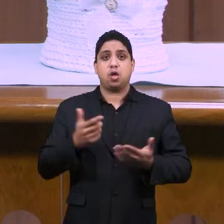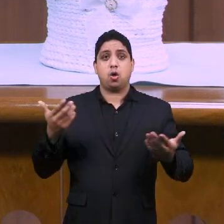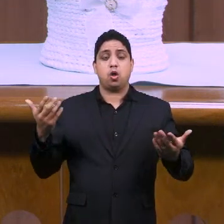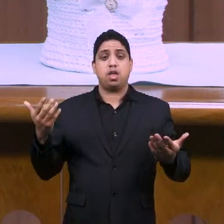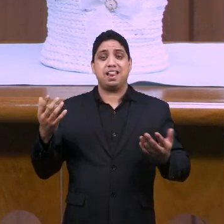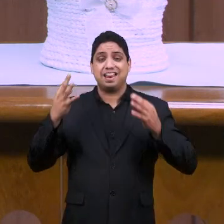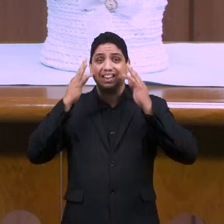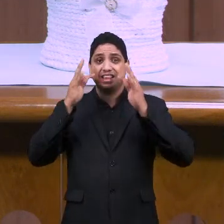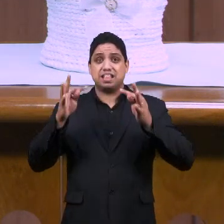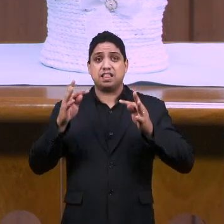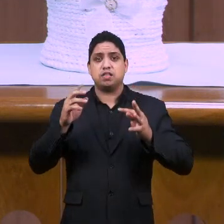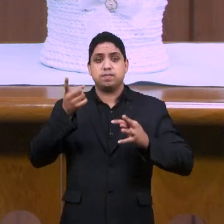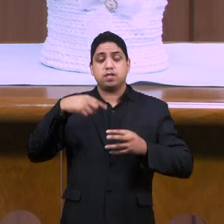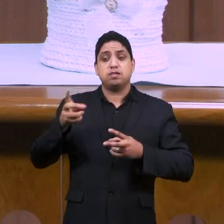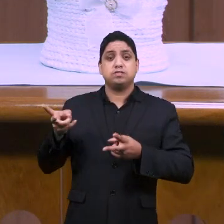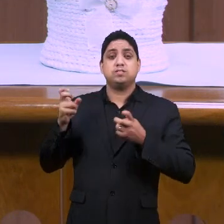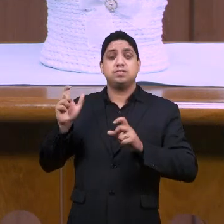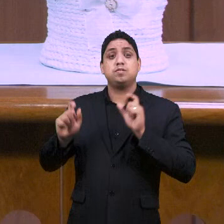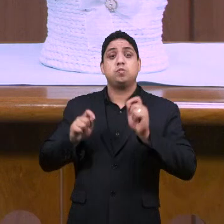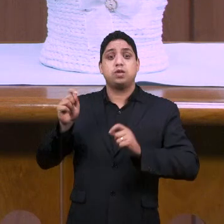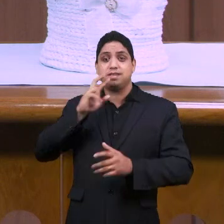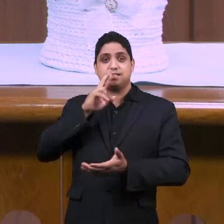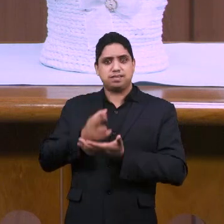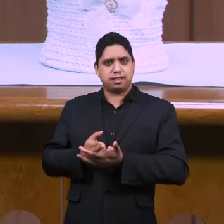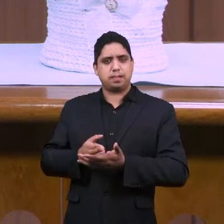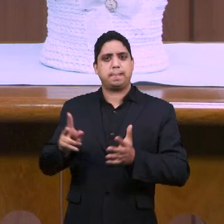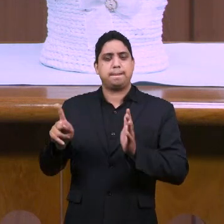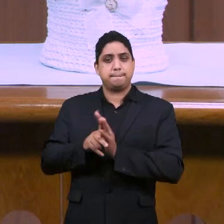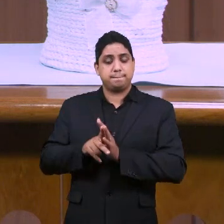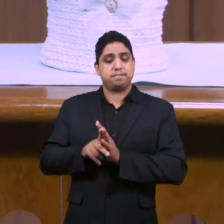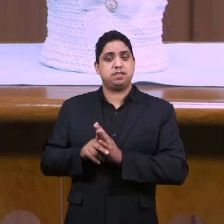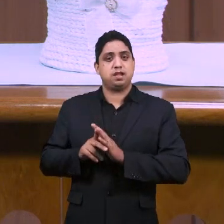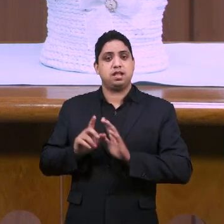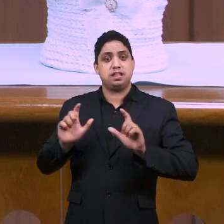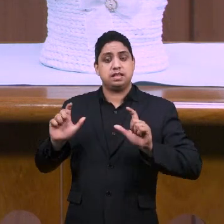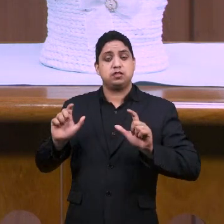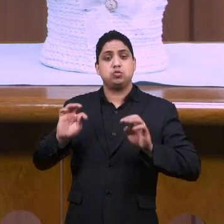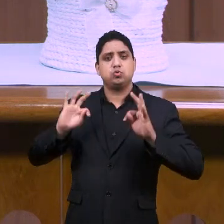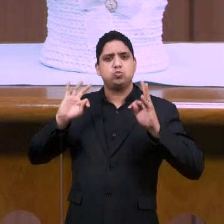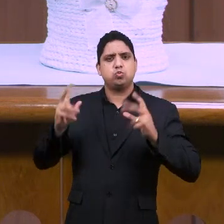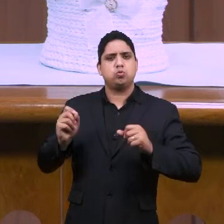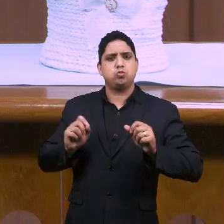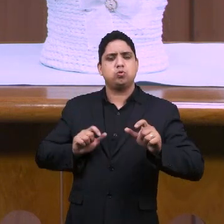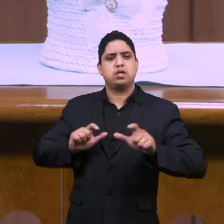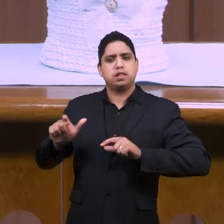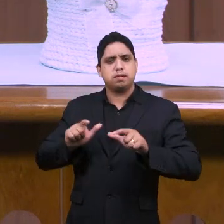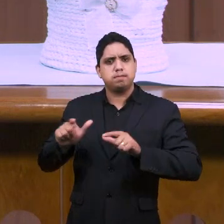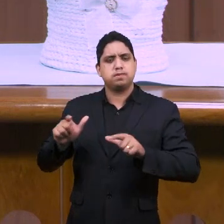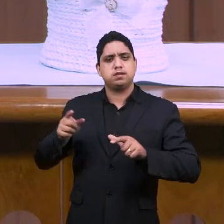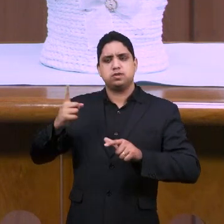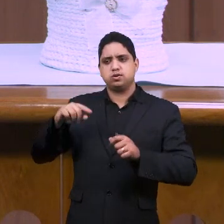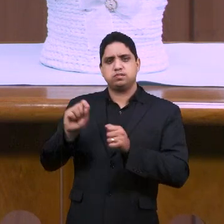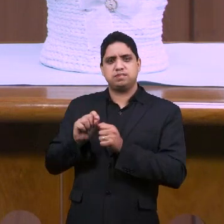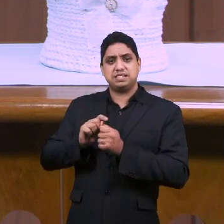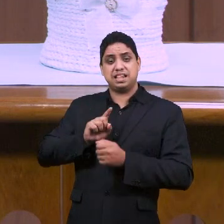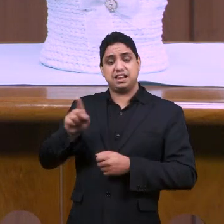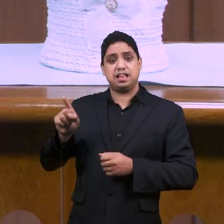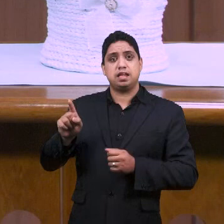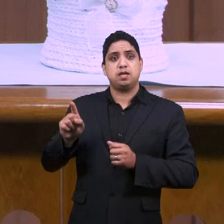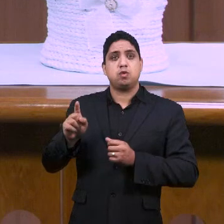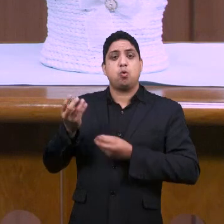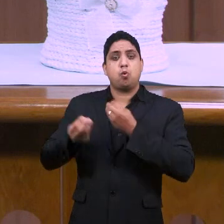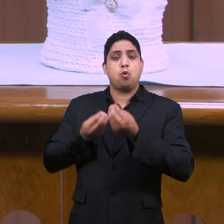il donne ce témoignage et nous commençons à voir le résultat du travail qui est fait